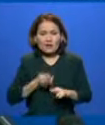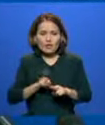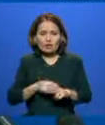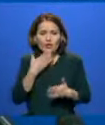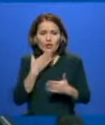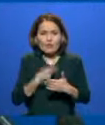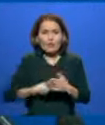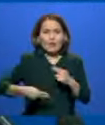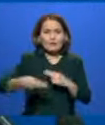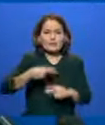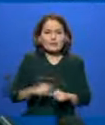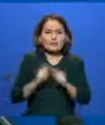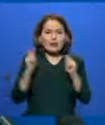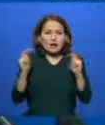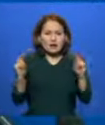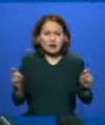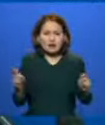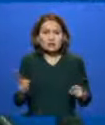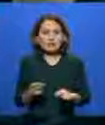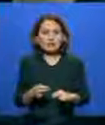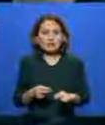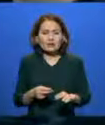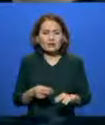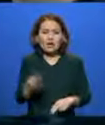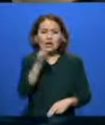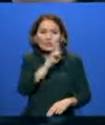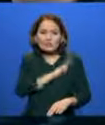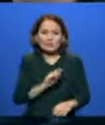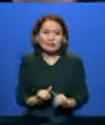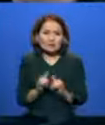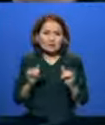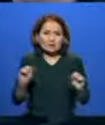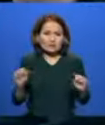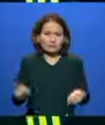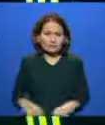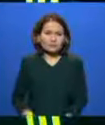деңгейден бізге және тұрмыстық деңгейден әр адамға таратуға мүмкіншілігіміз бар.